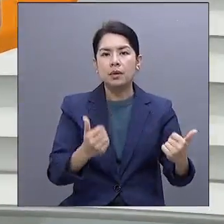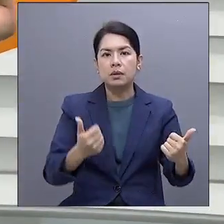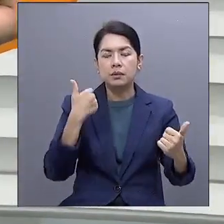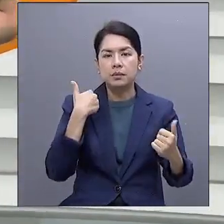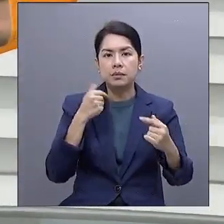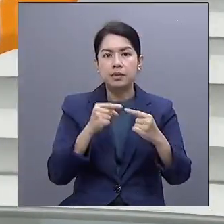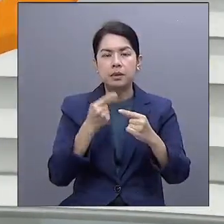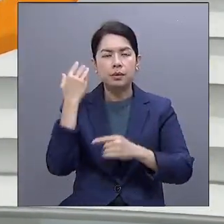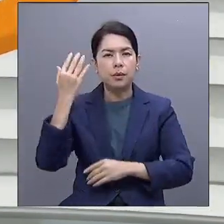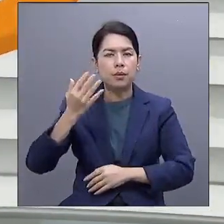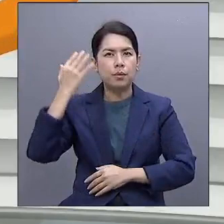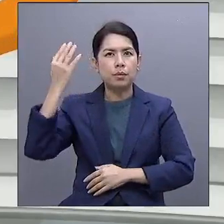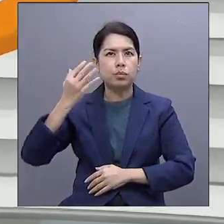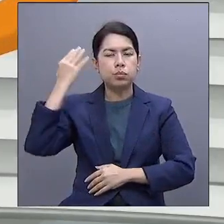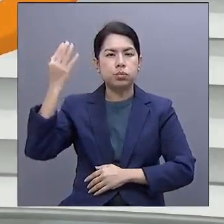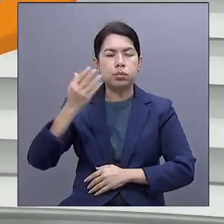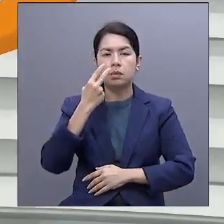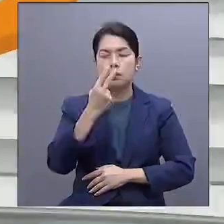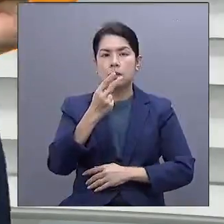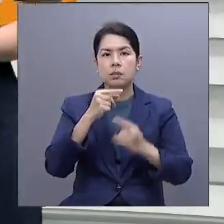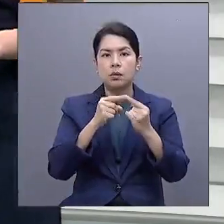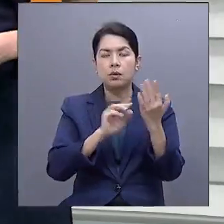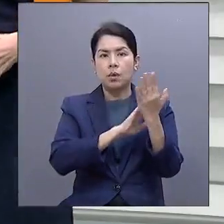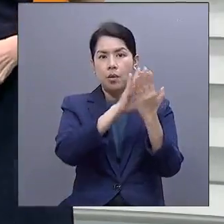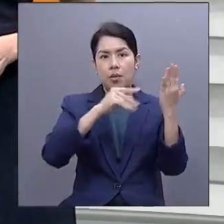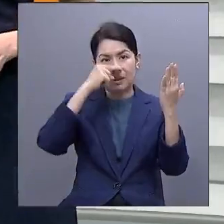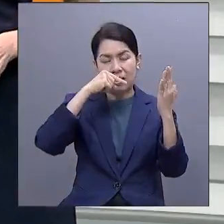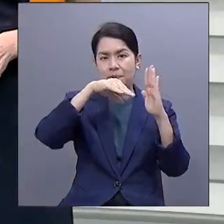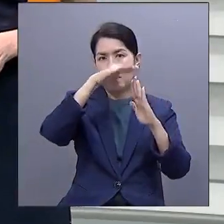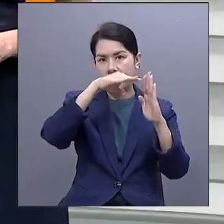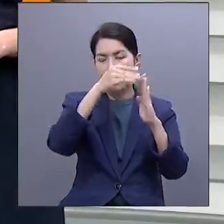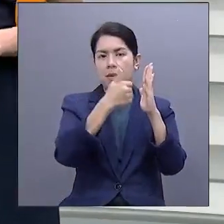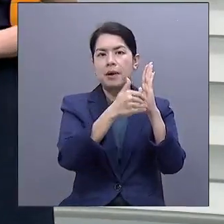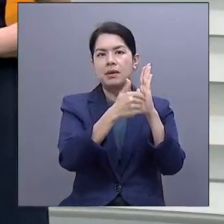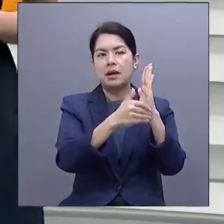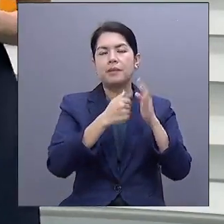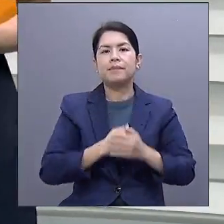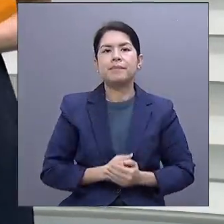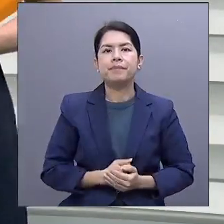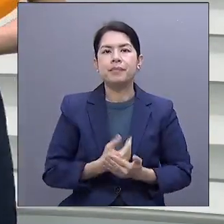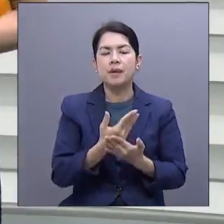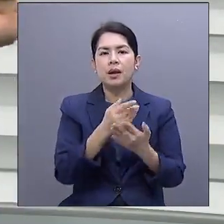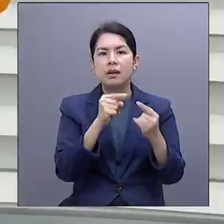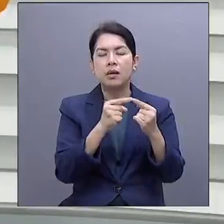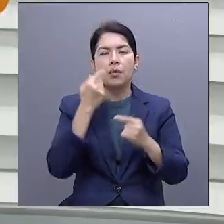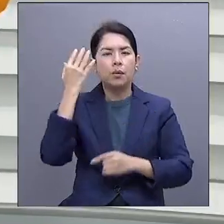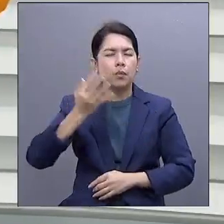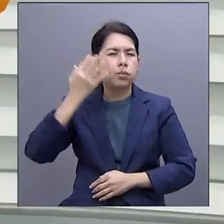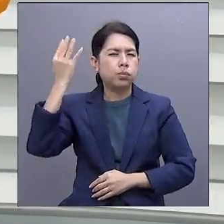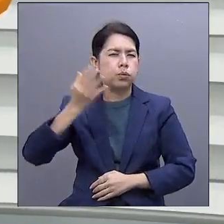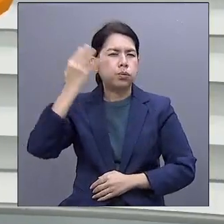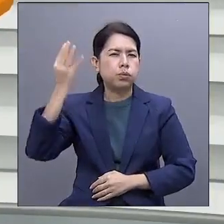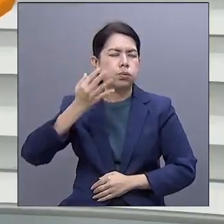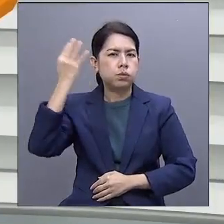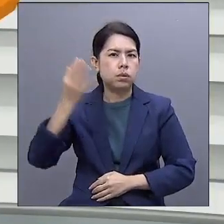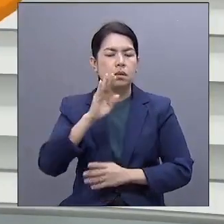ร่องมรสุมนะคะมาพาดผ่านบริเวณพื้นที่ภาคเหนือตอนบนแล้วก็ภาคอีสานตอนบนค่ะประกอบกับจะมีกระแสลมแรงของมรสุมตะวันตกเ